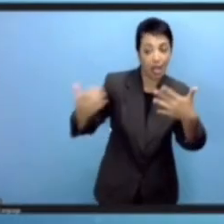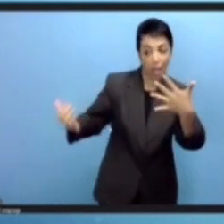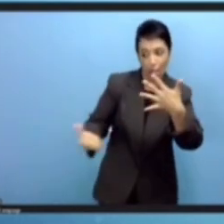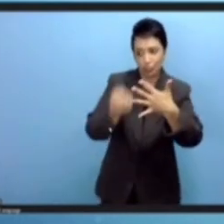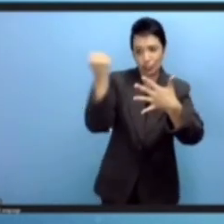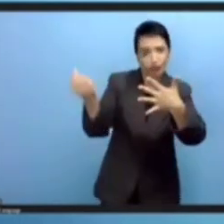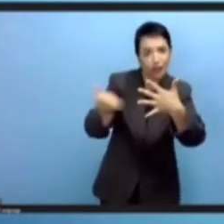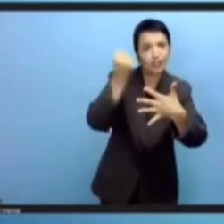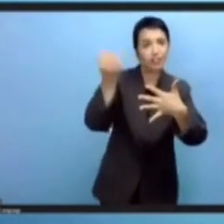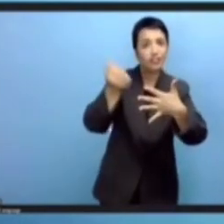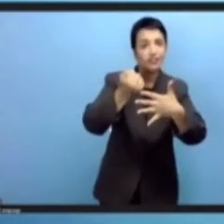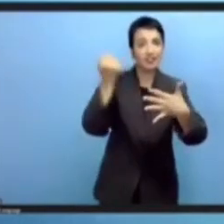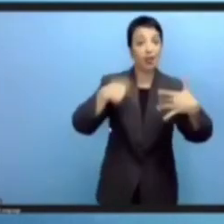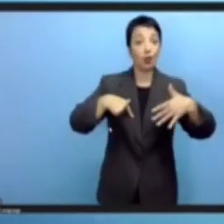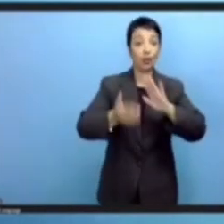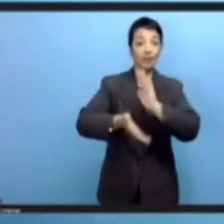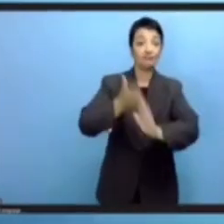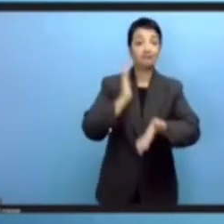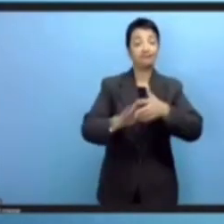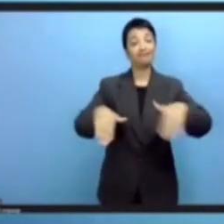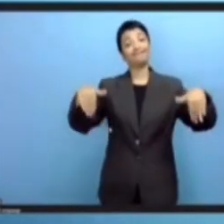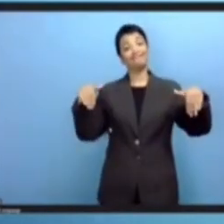Il reste encore beaucoup de choses à faire.